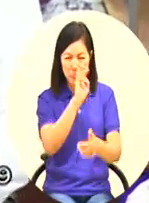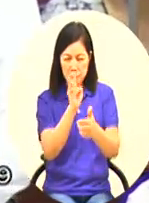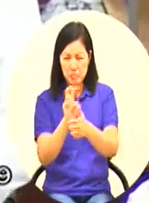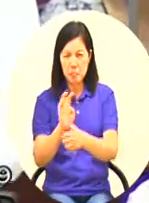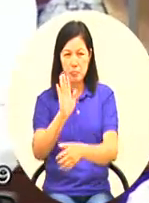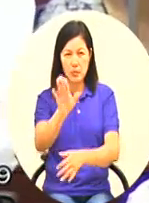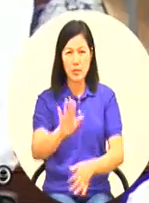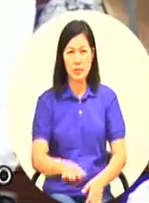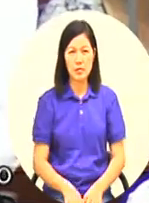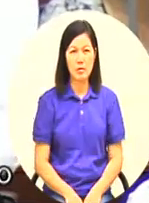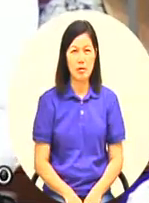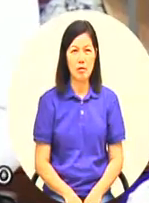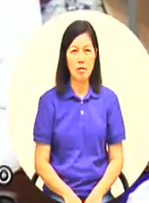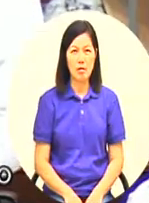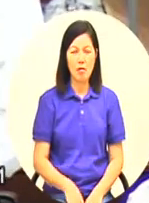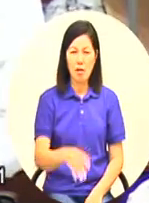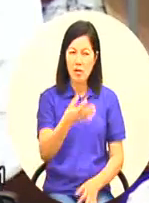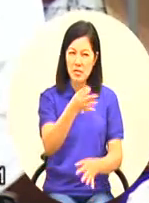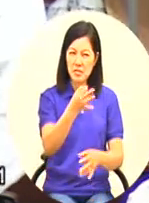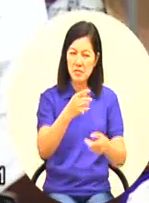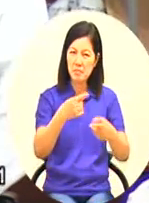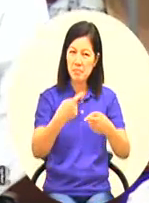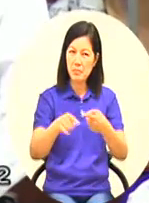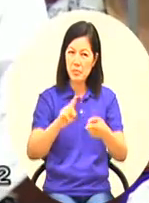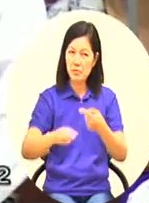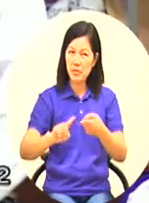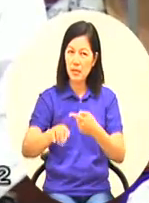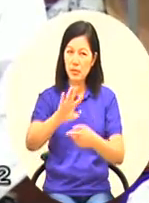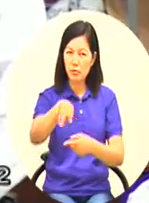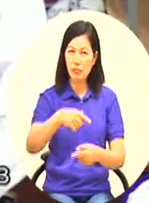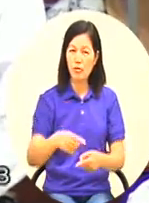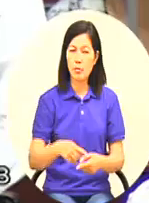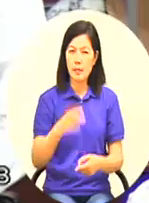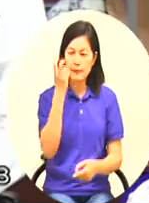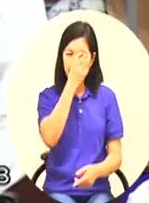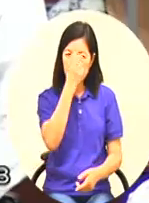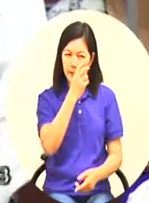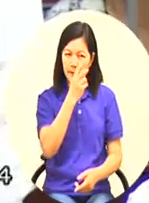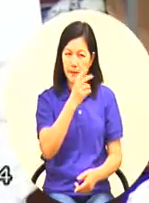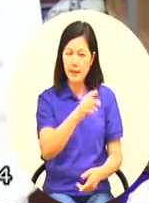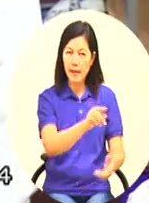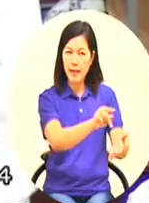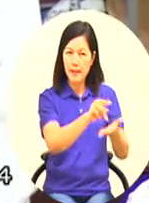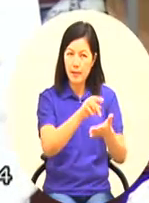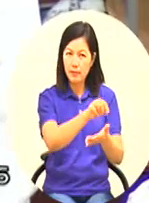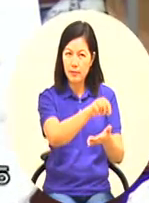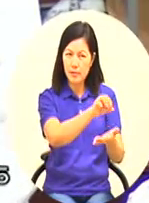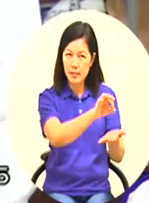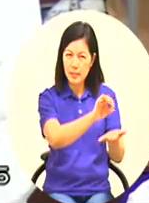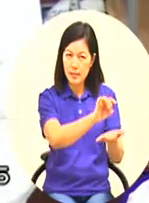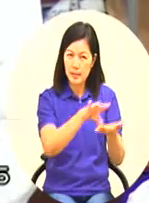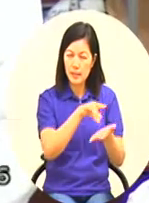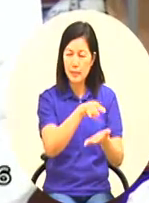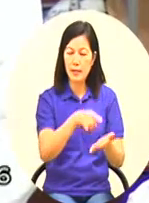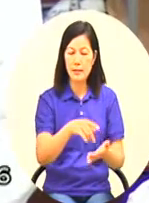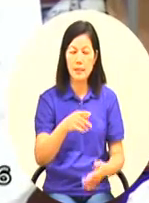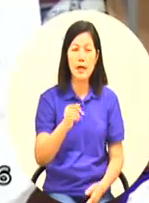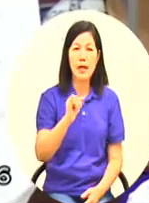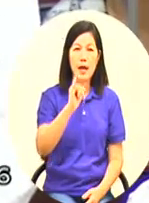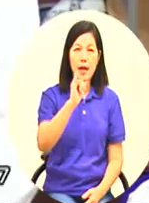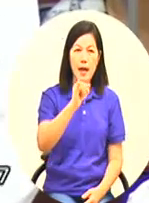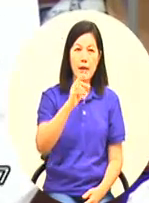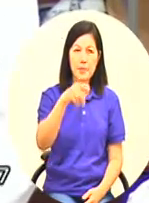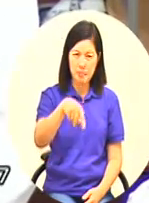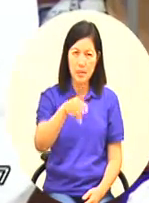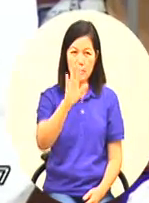上啊，价格不合理的，我们就会去清查，会去调他的 IP 啊。而另外的，如果有涉及国际的，因